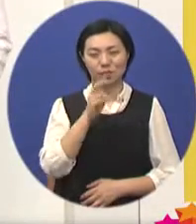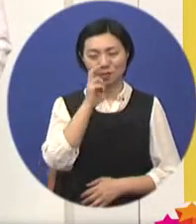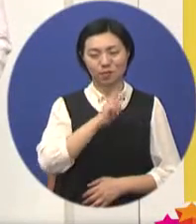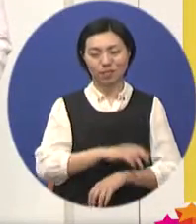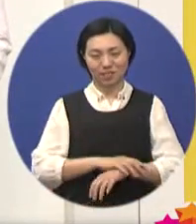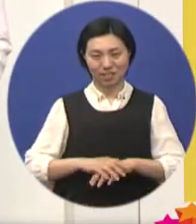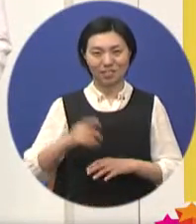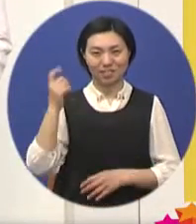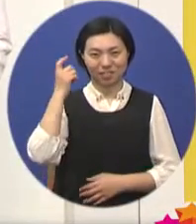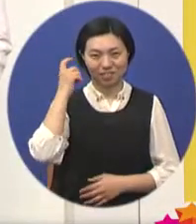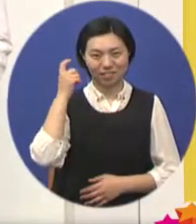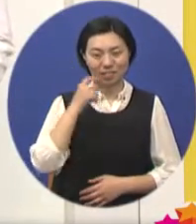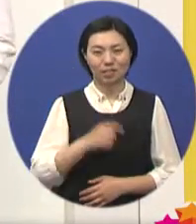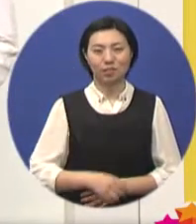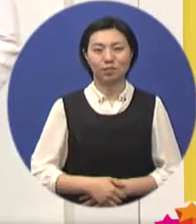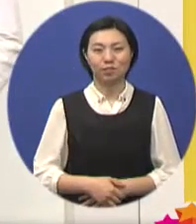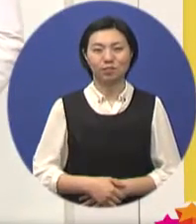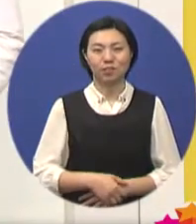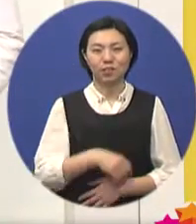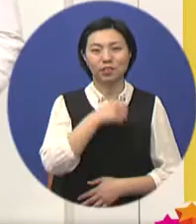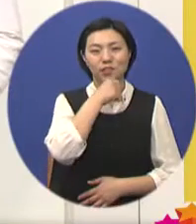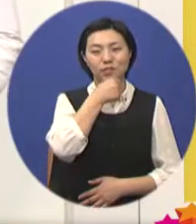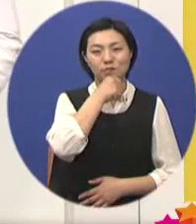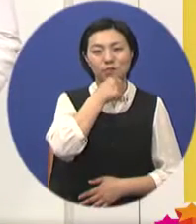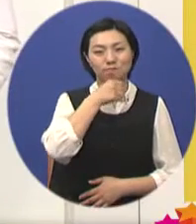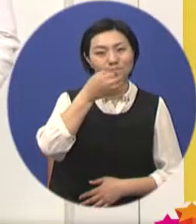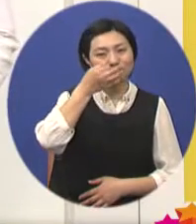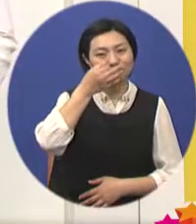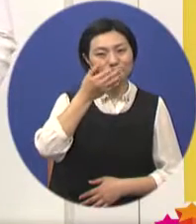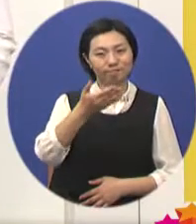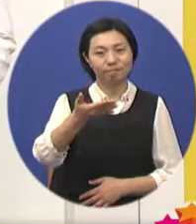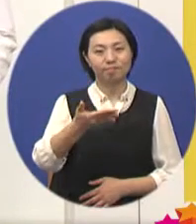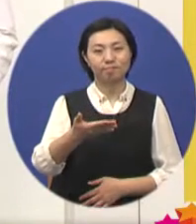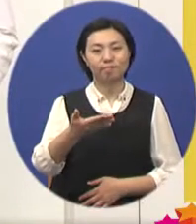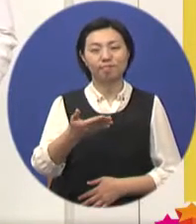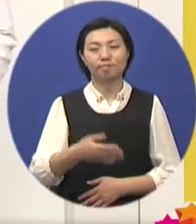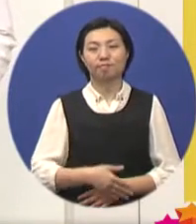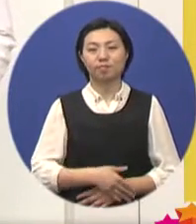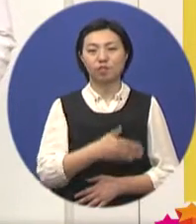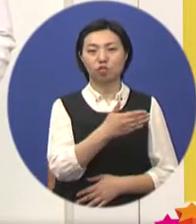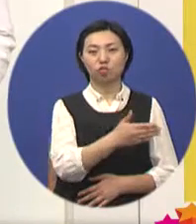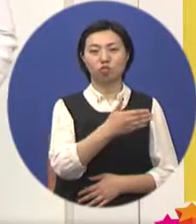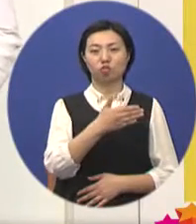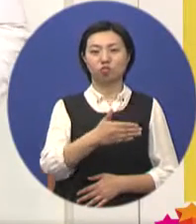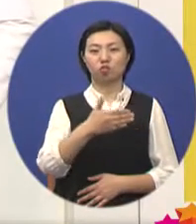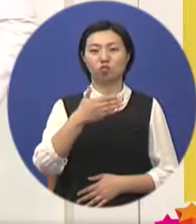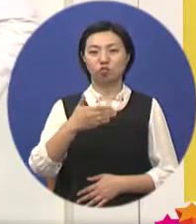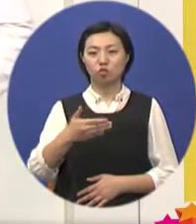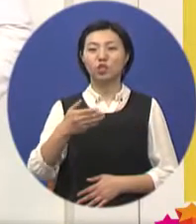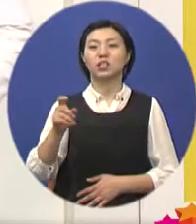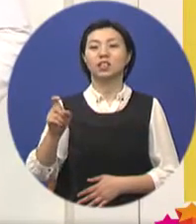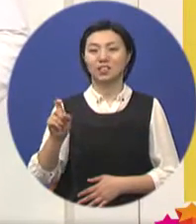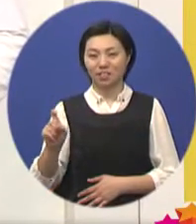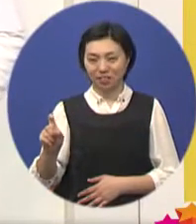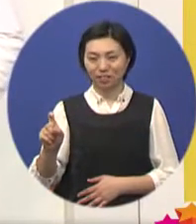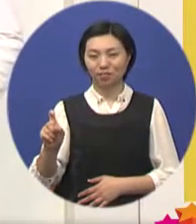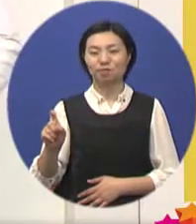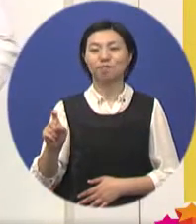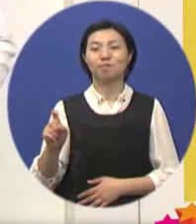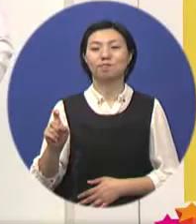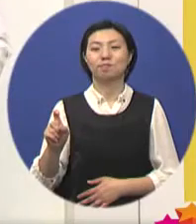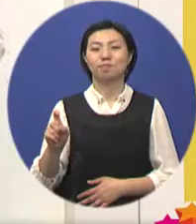노래 잘 들었습니다. 네. 예. 점수 볼게요. 자, 점수 보죠. 네, 보여주세요. 9점, 9점, 9점 보너스